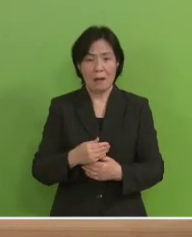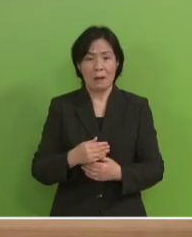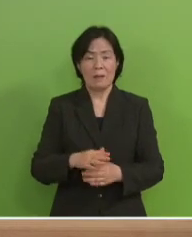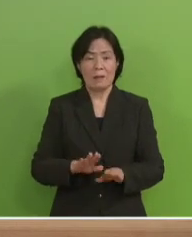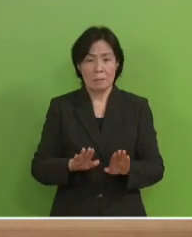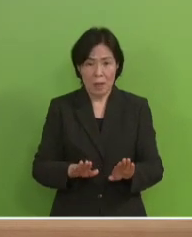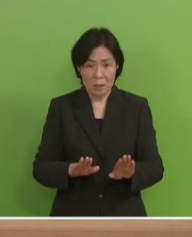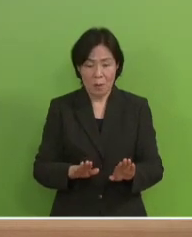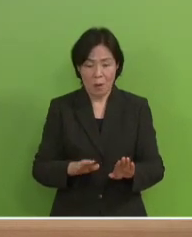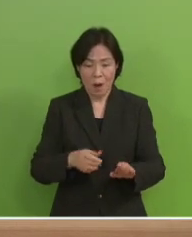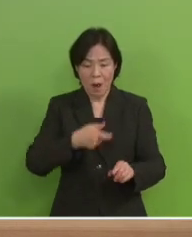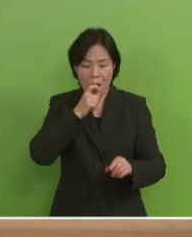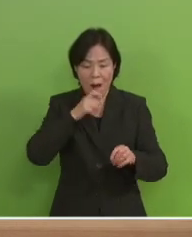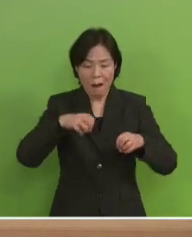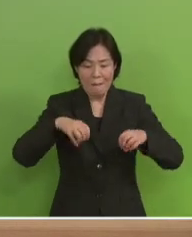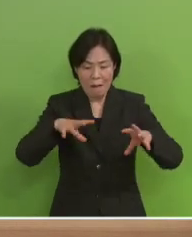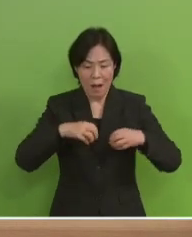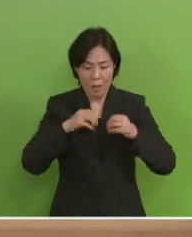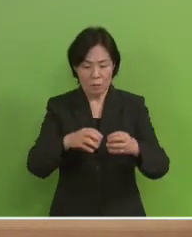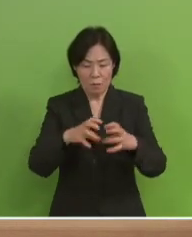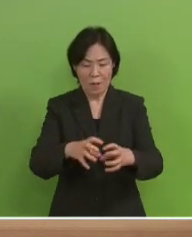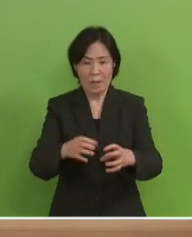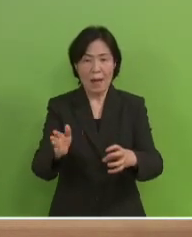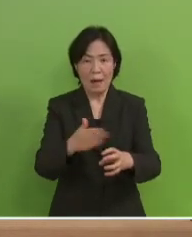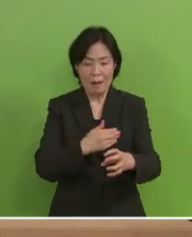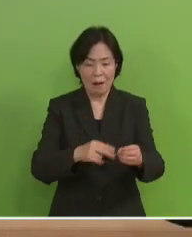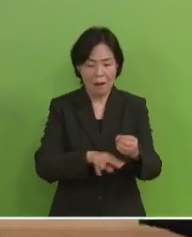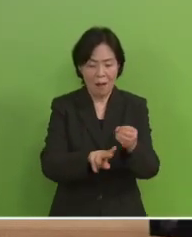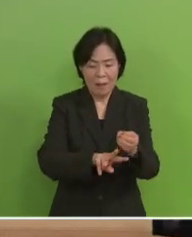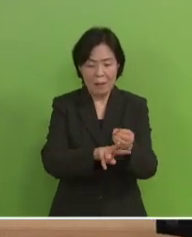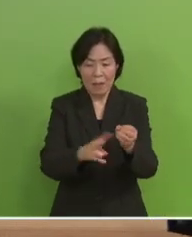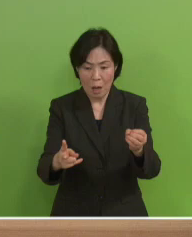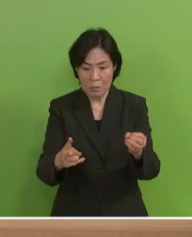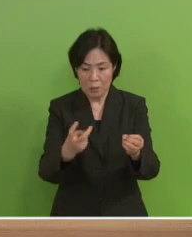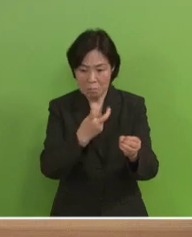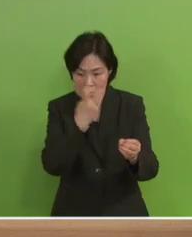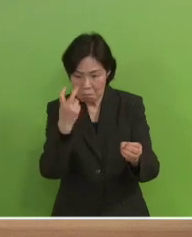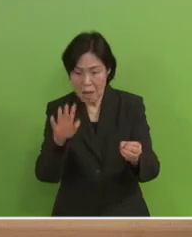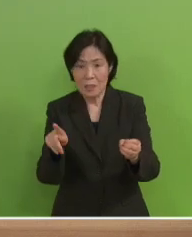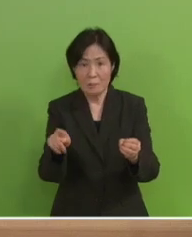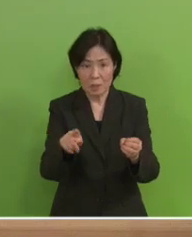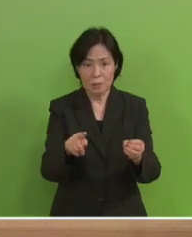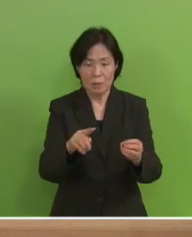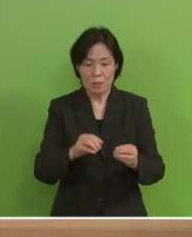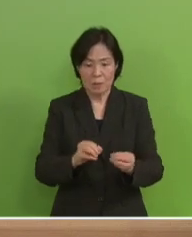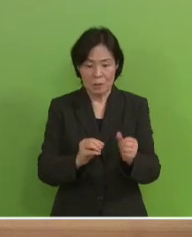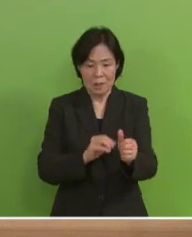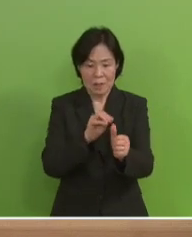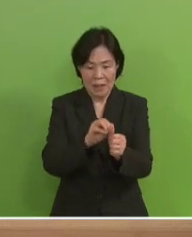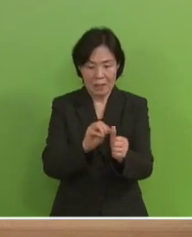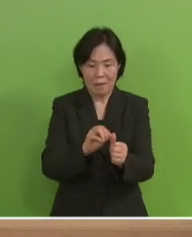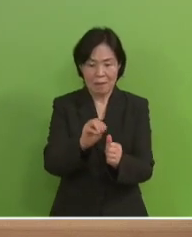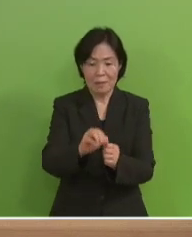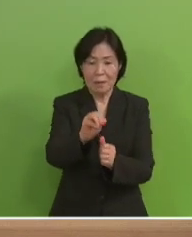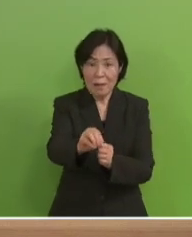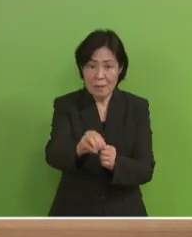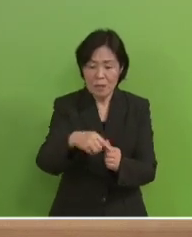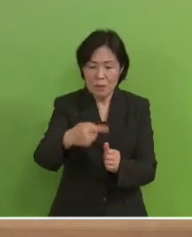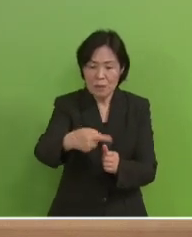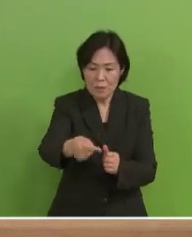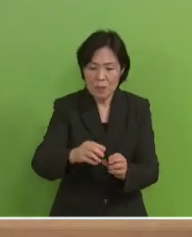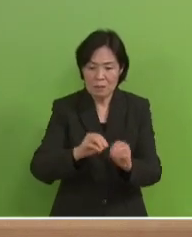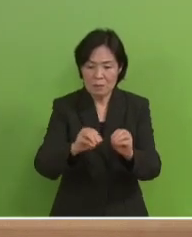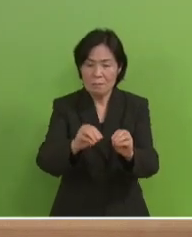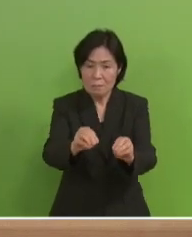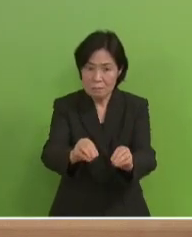繁華街クラスターから陛下ぶっていうも確認されていますからこの二次感染3次感染が中心となっている傾向